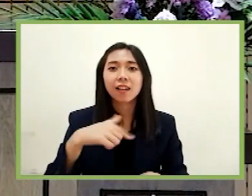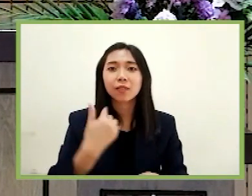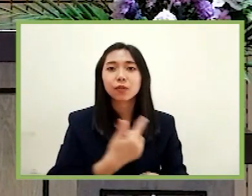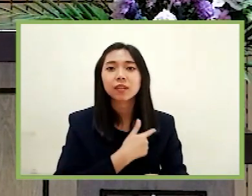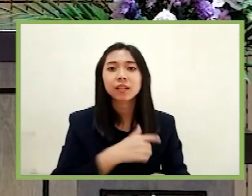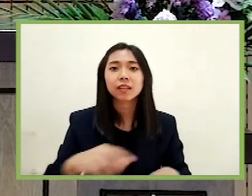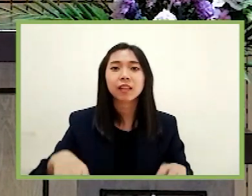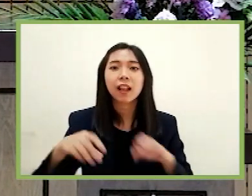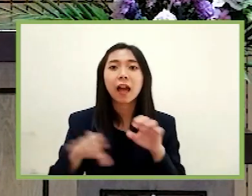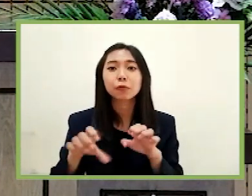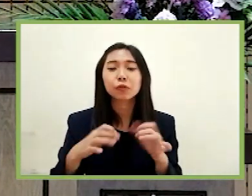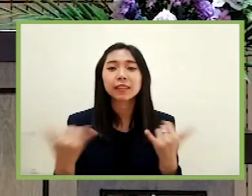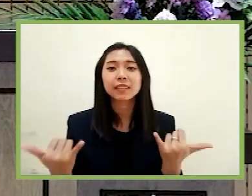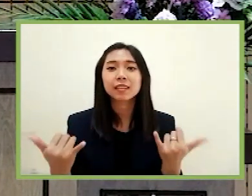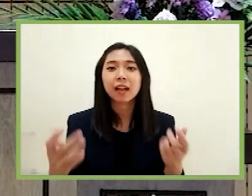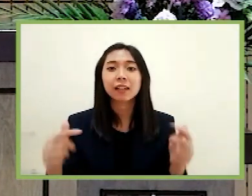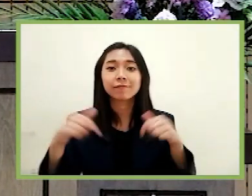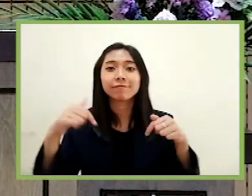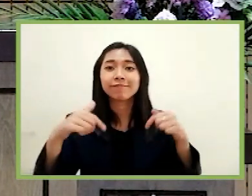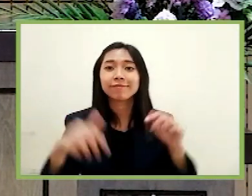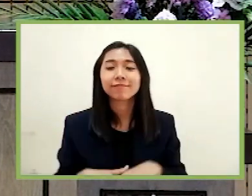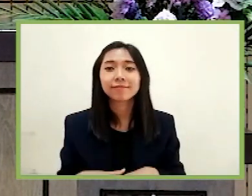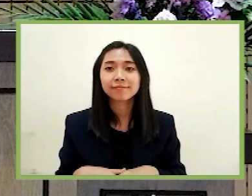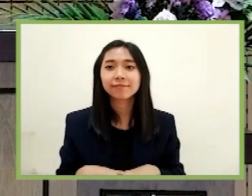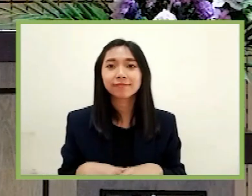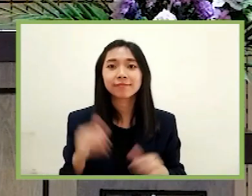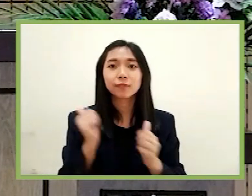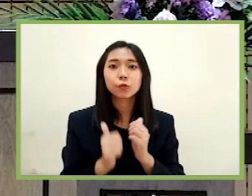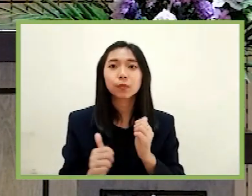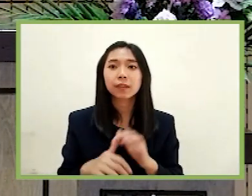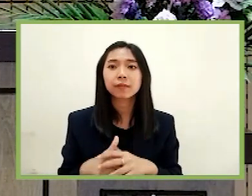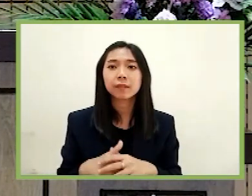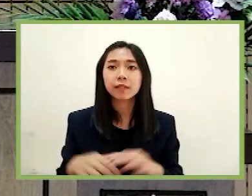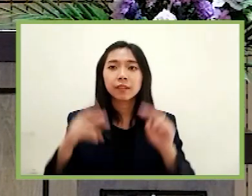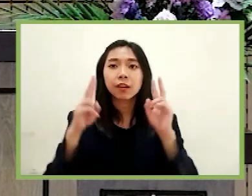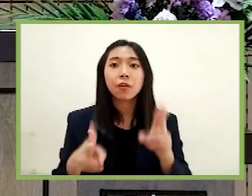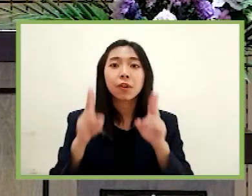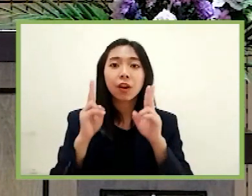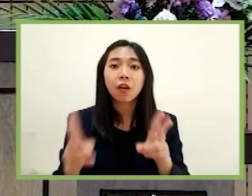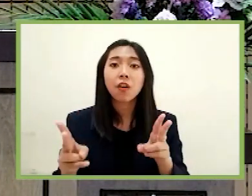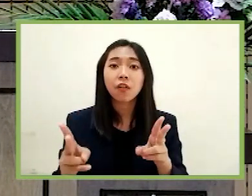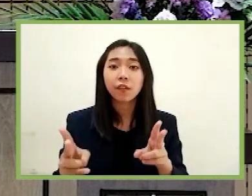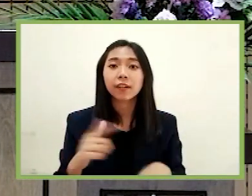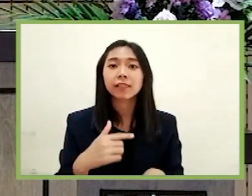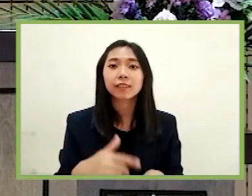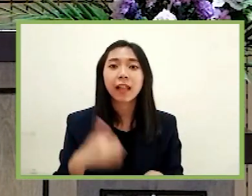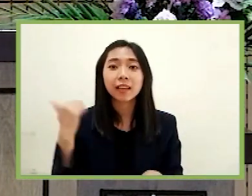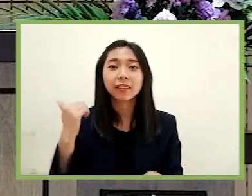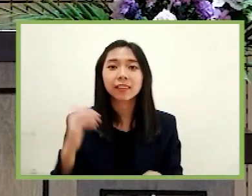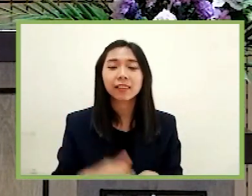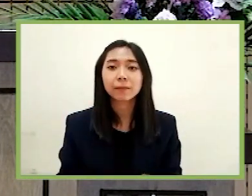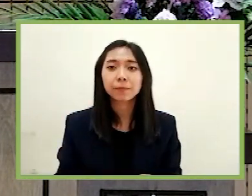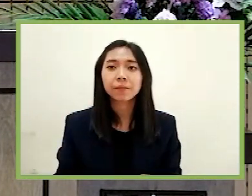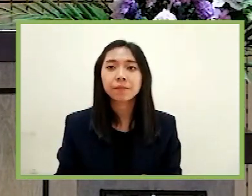hidupi sekarang ini supaya orang-orang disekitar Kita